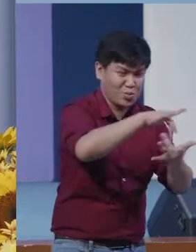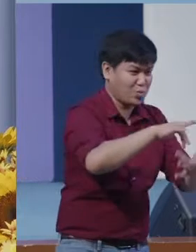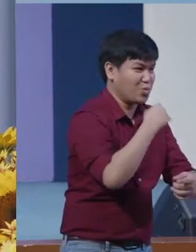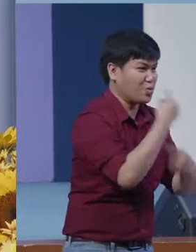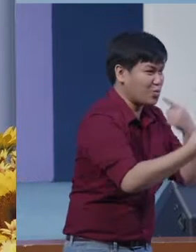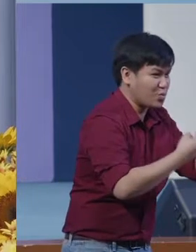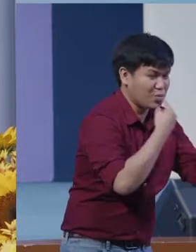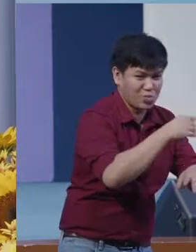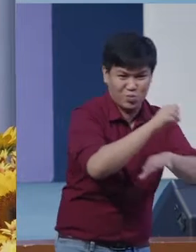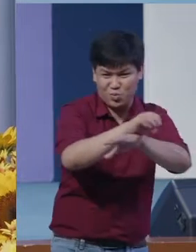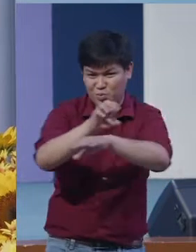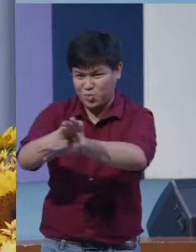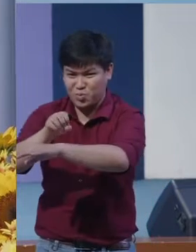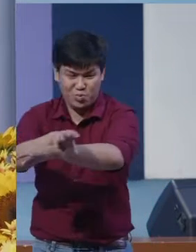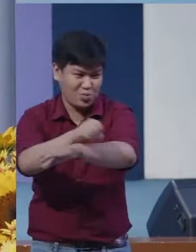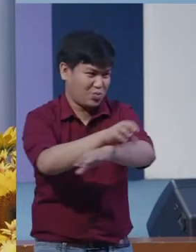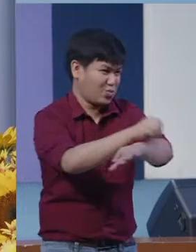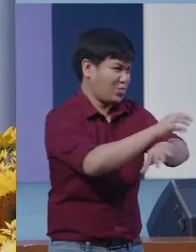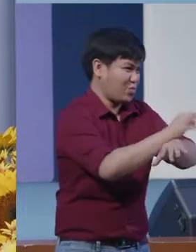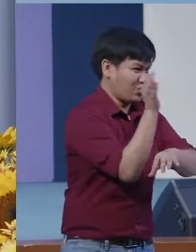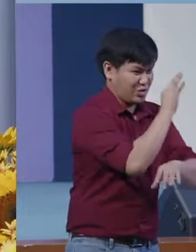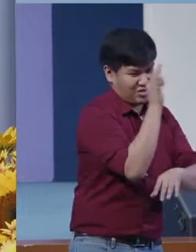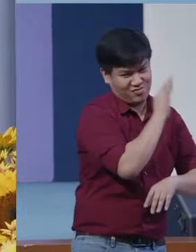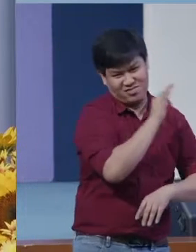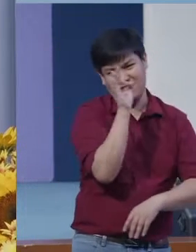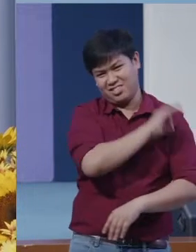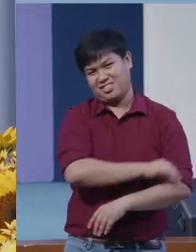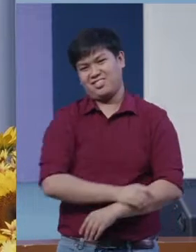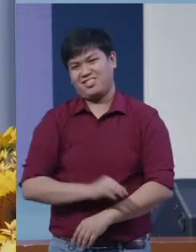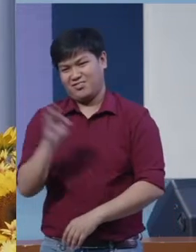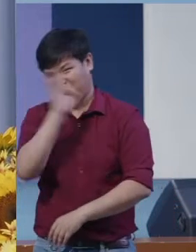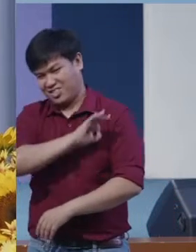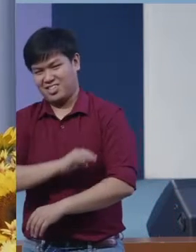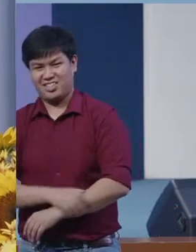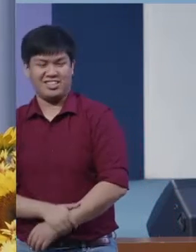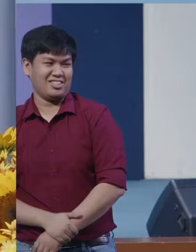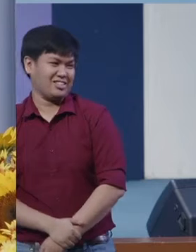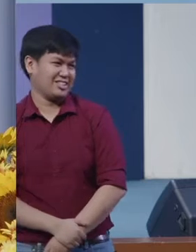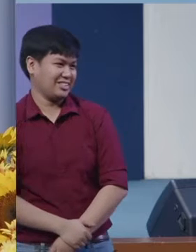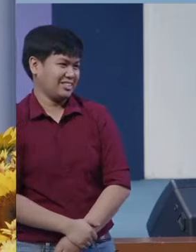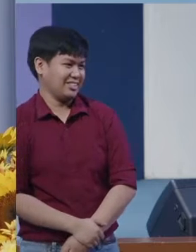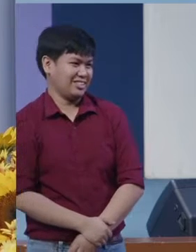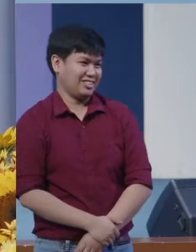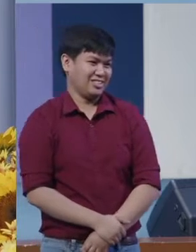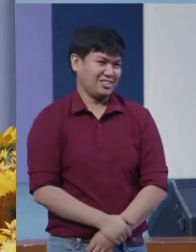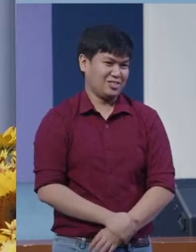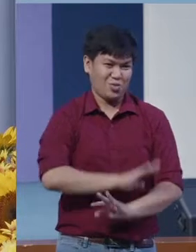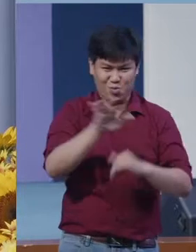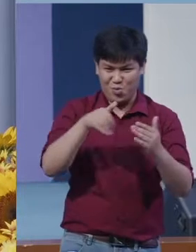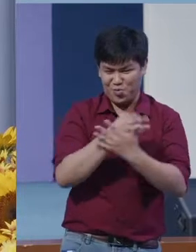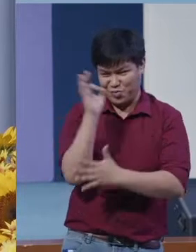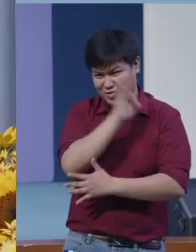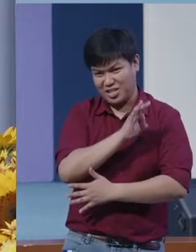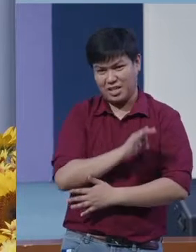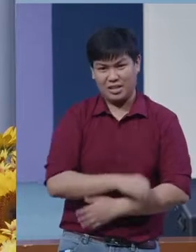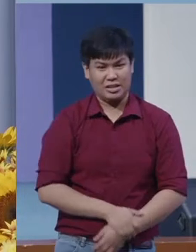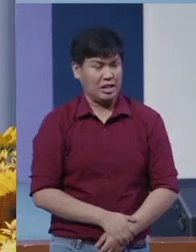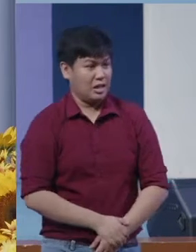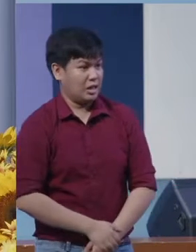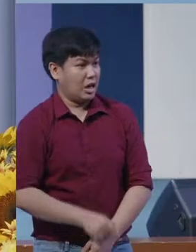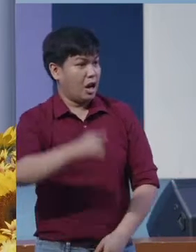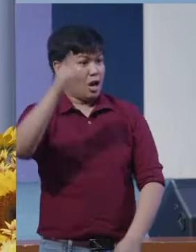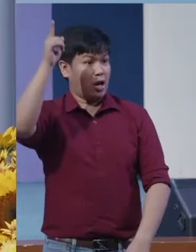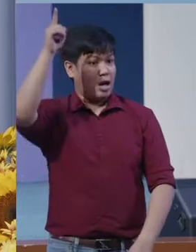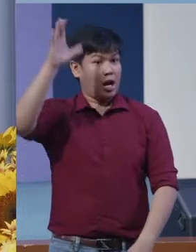your people, and you shall not stand up against the life of your neighbor. I am the Lord. Ako